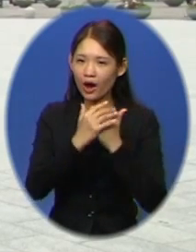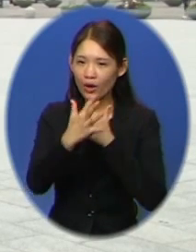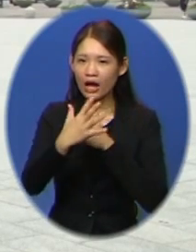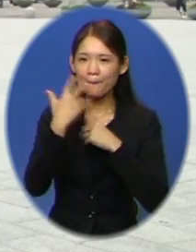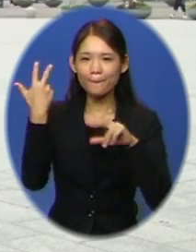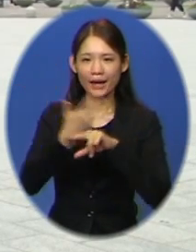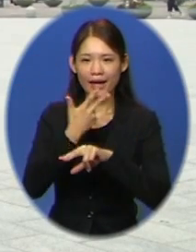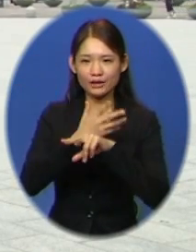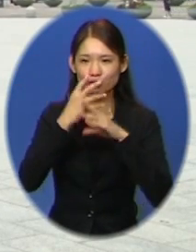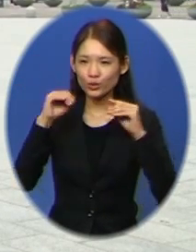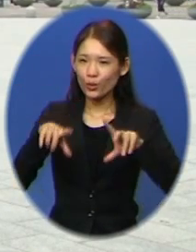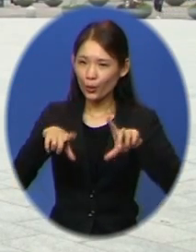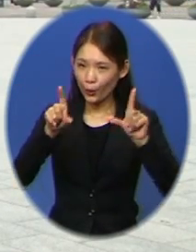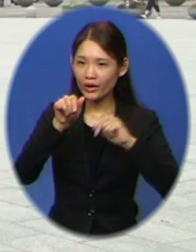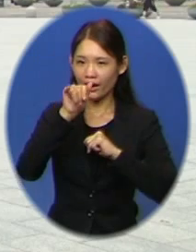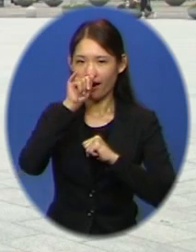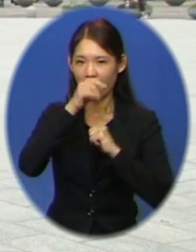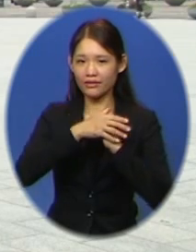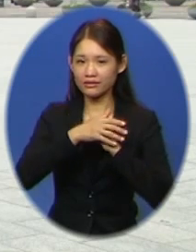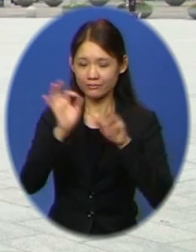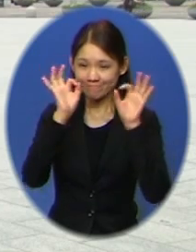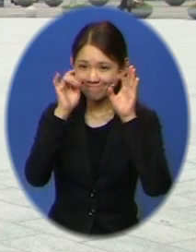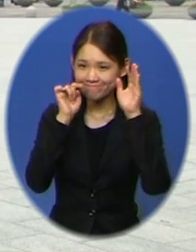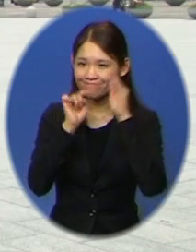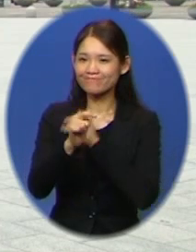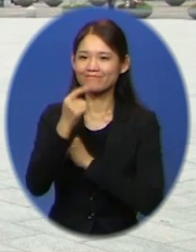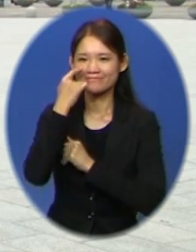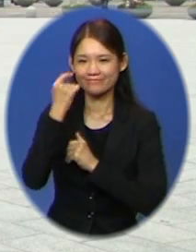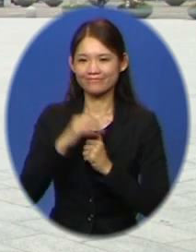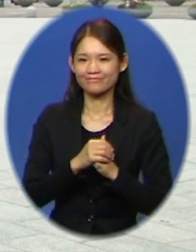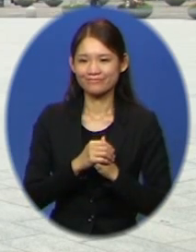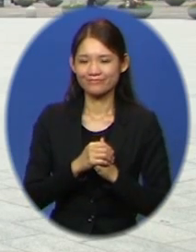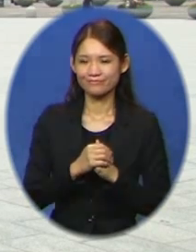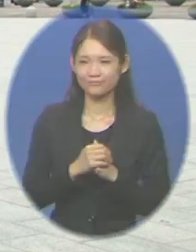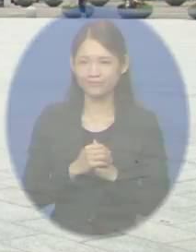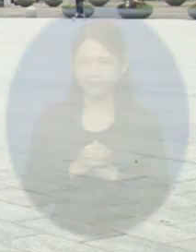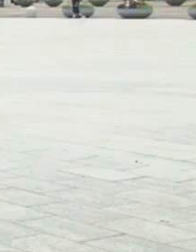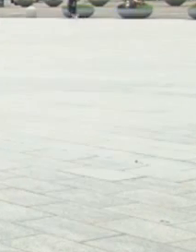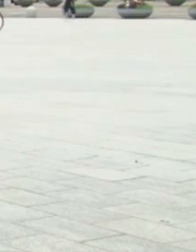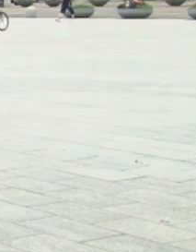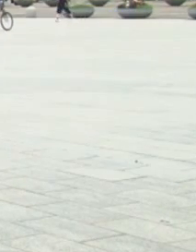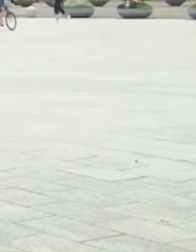행사를 한다고 해서 찾아갔습니다.